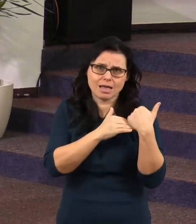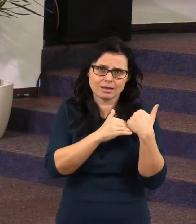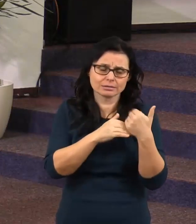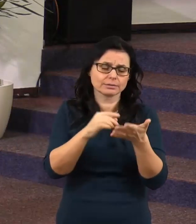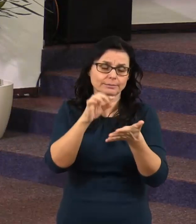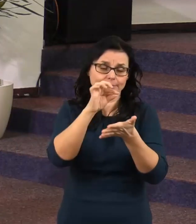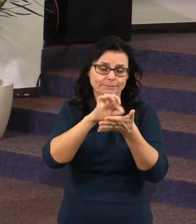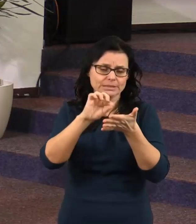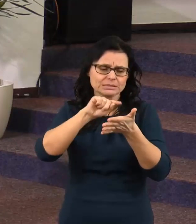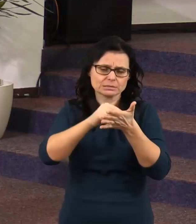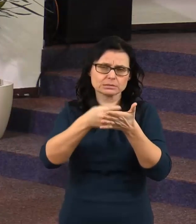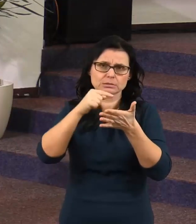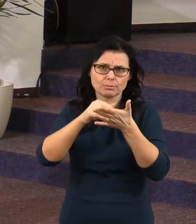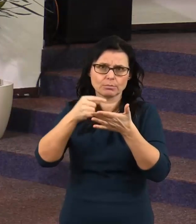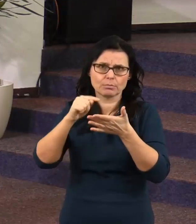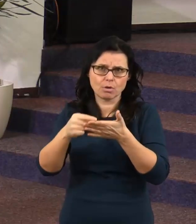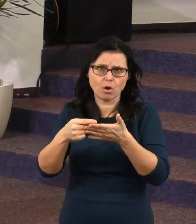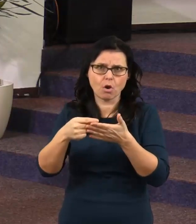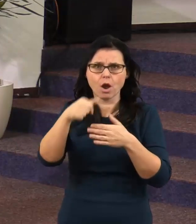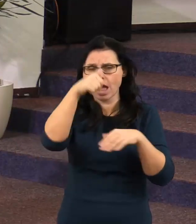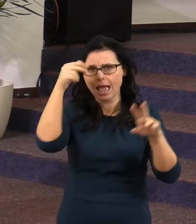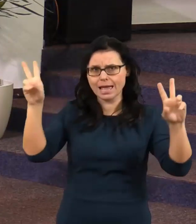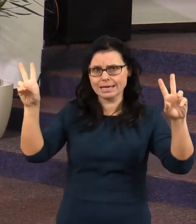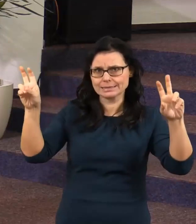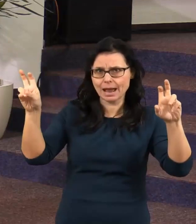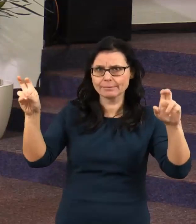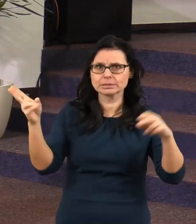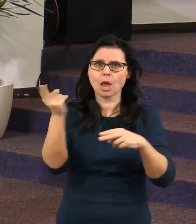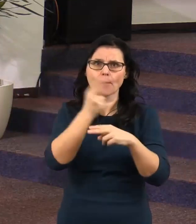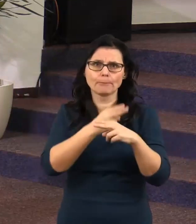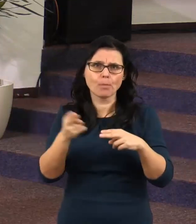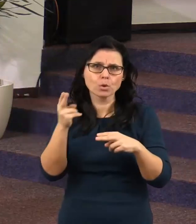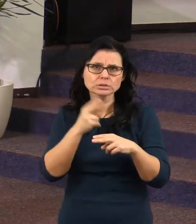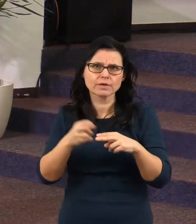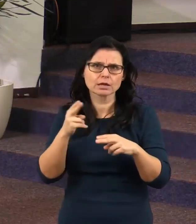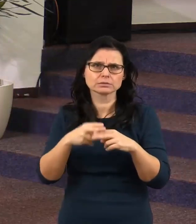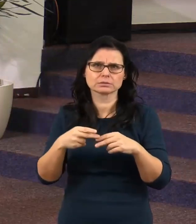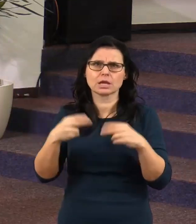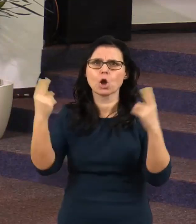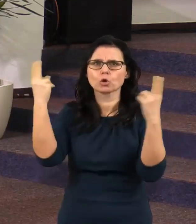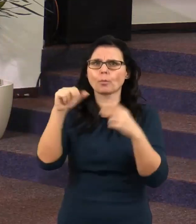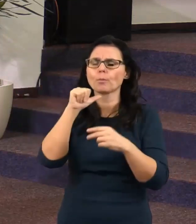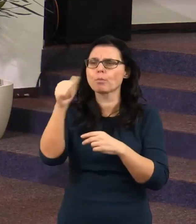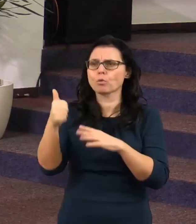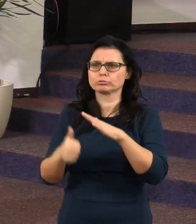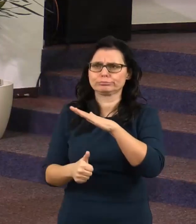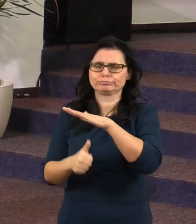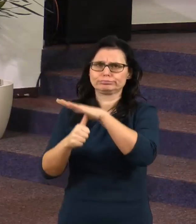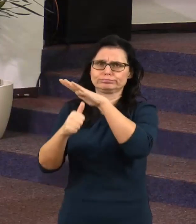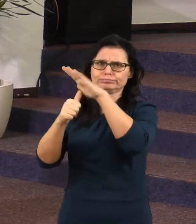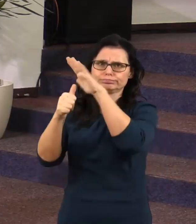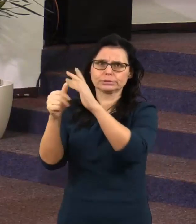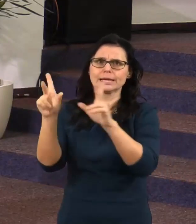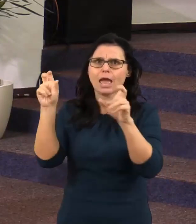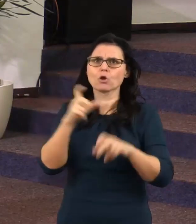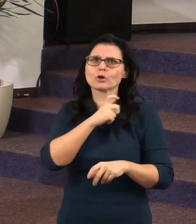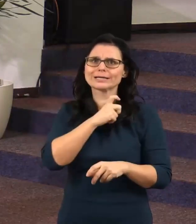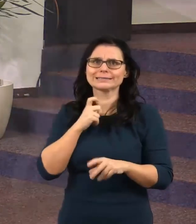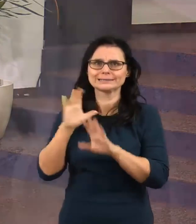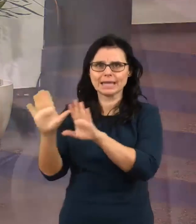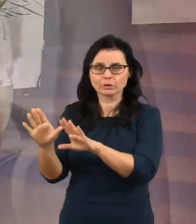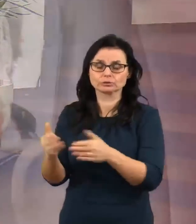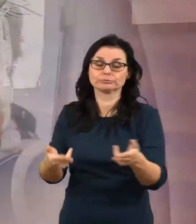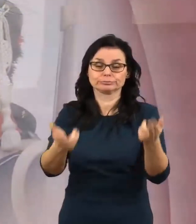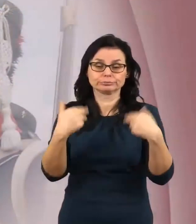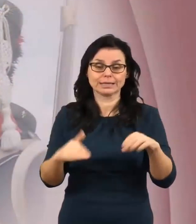nápisy posvátné, kterým rozuměli kněži a zasvěcenci. Deemotické